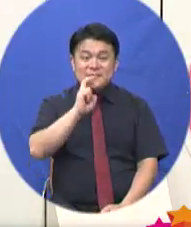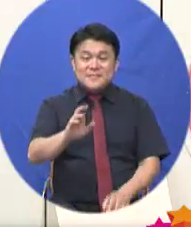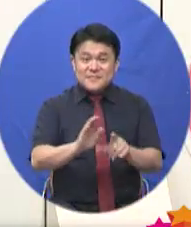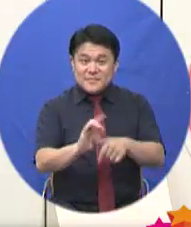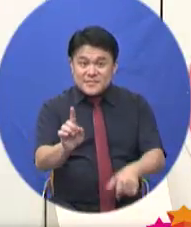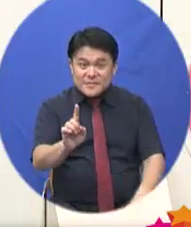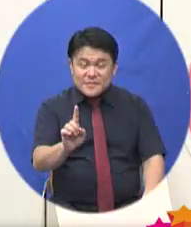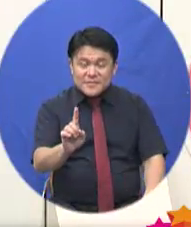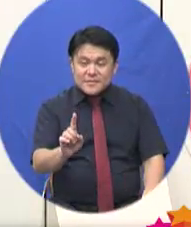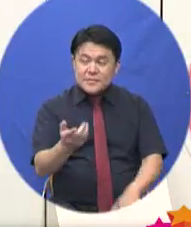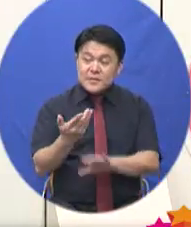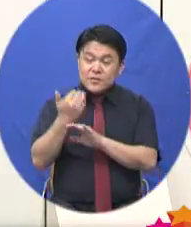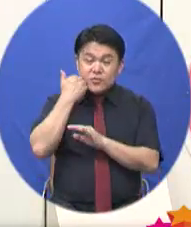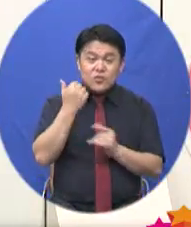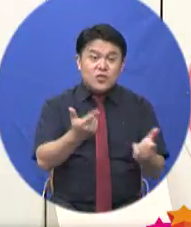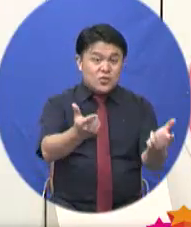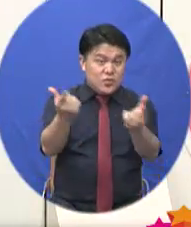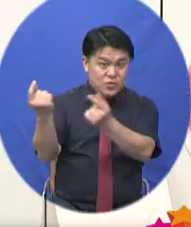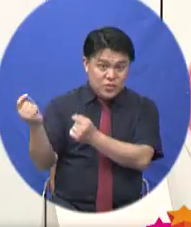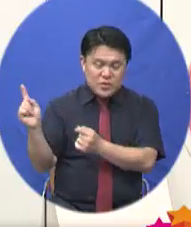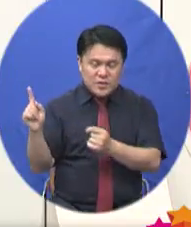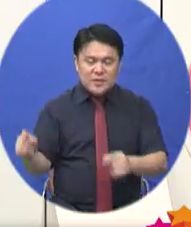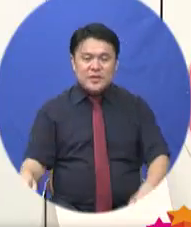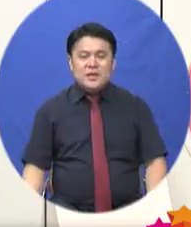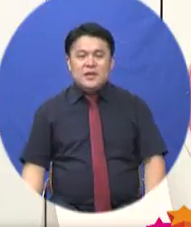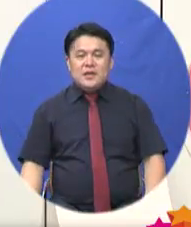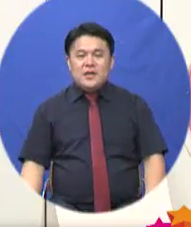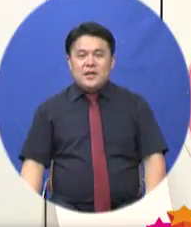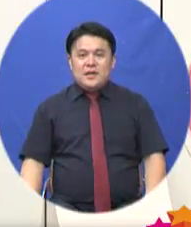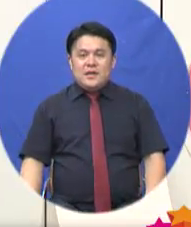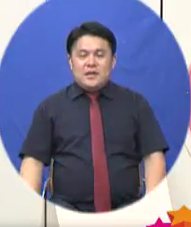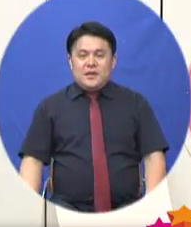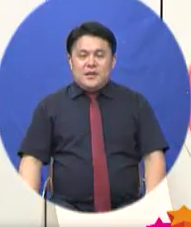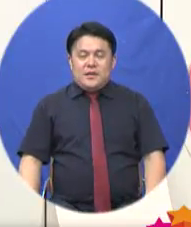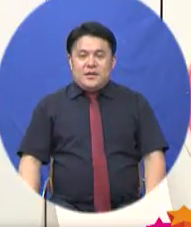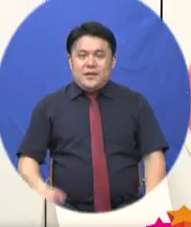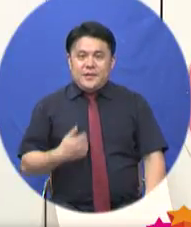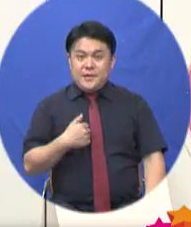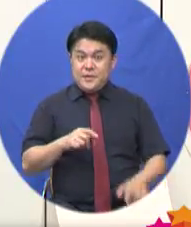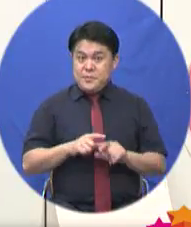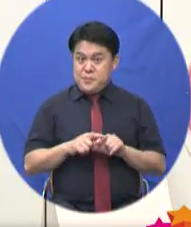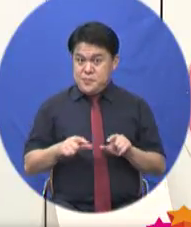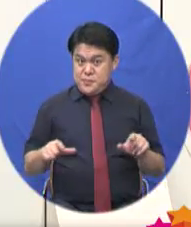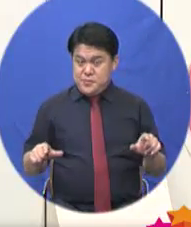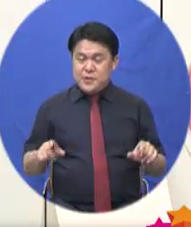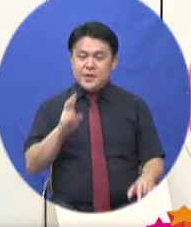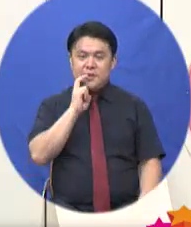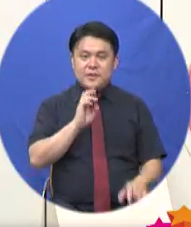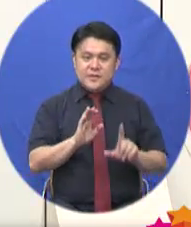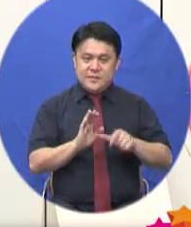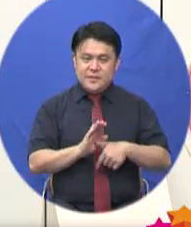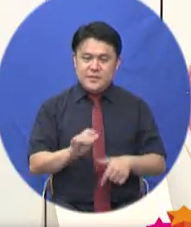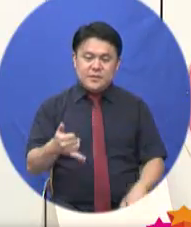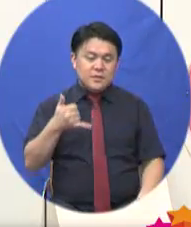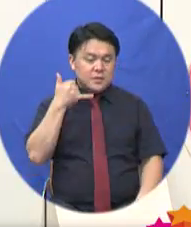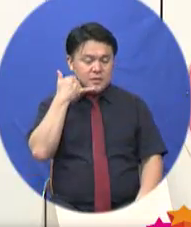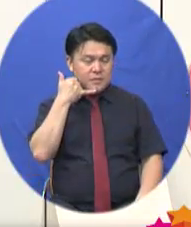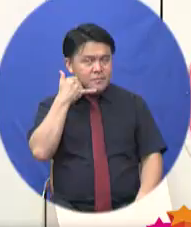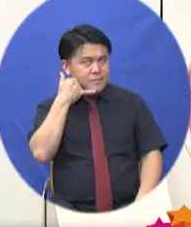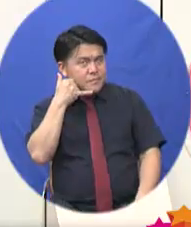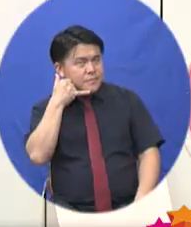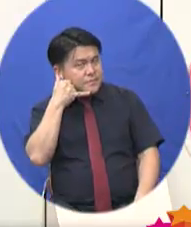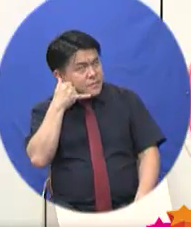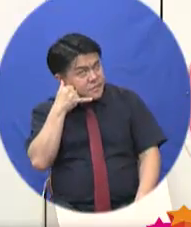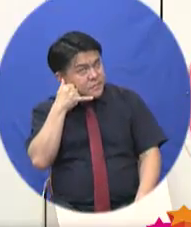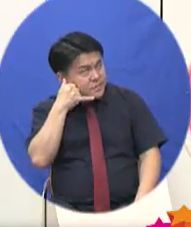때 딴 분들도 그렇습니다만은 예, 노래하실 때 대개 이제 이게 전화 가지고